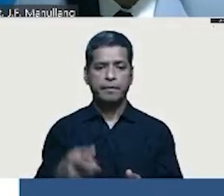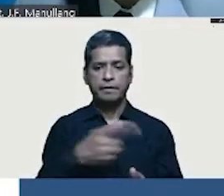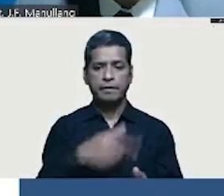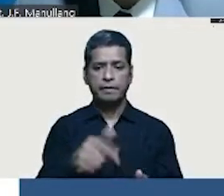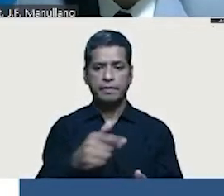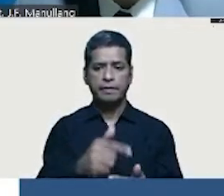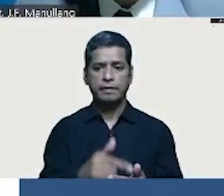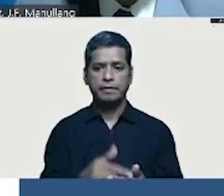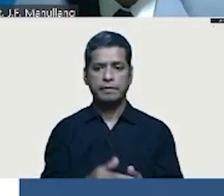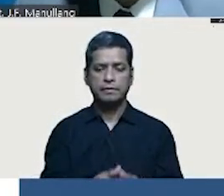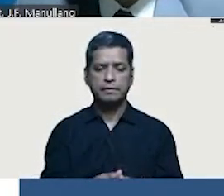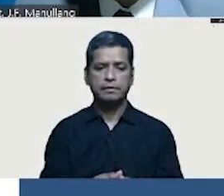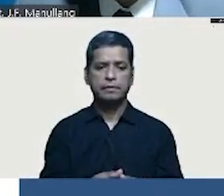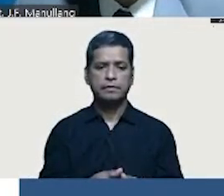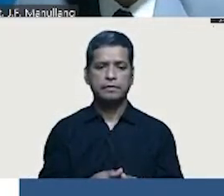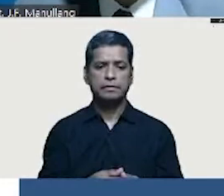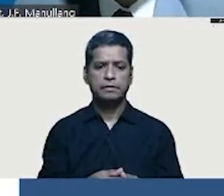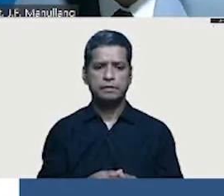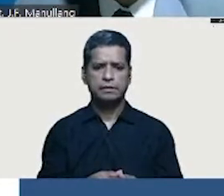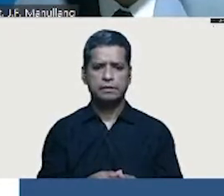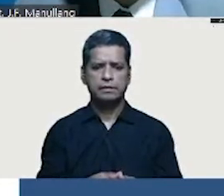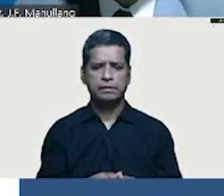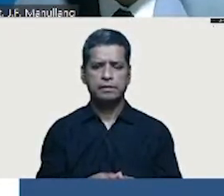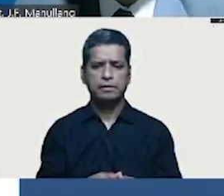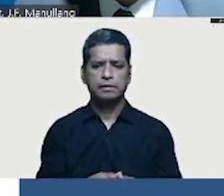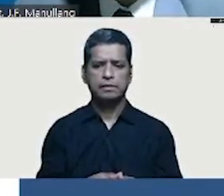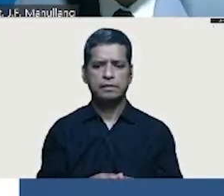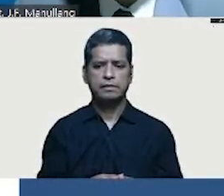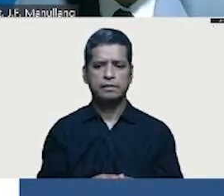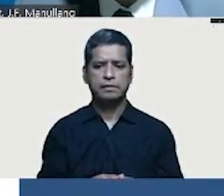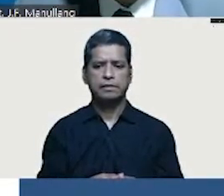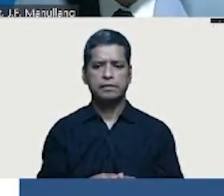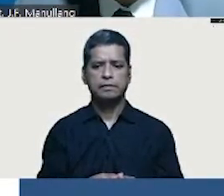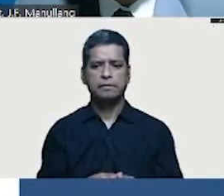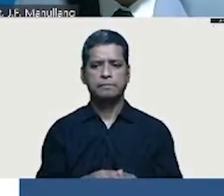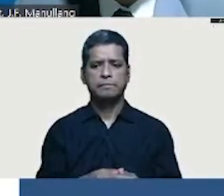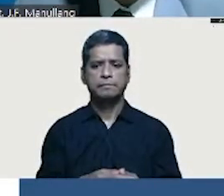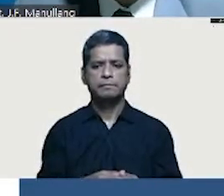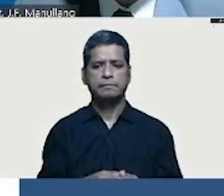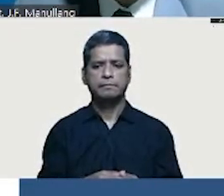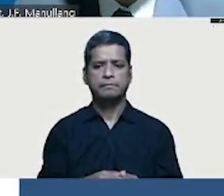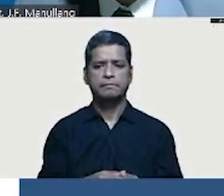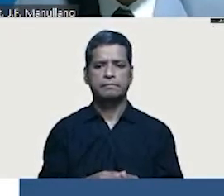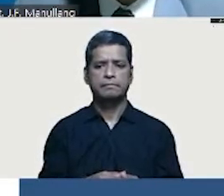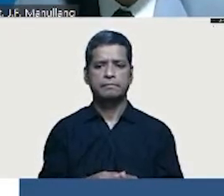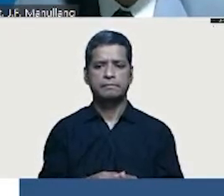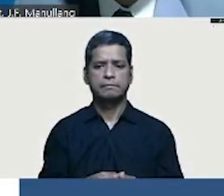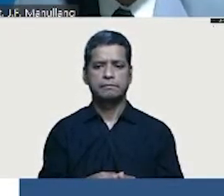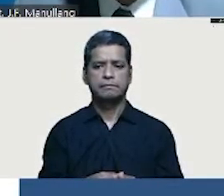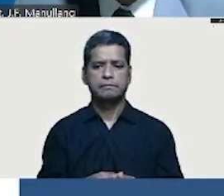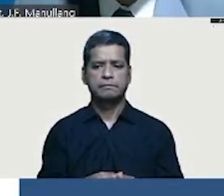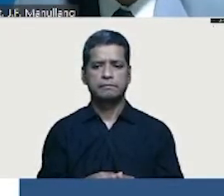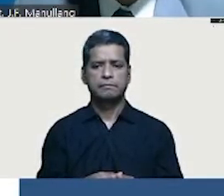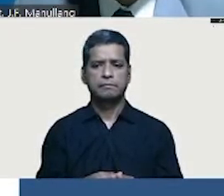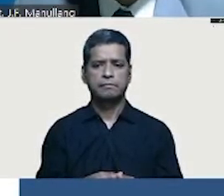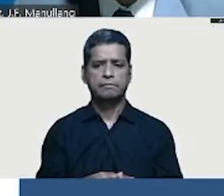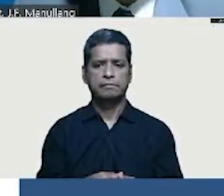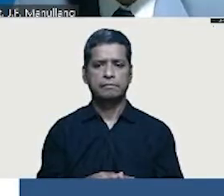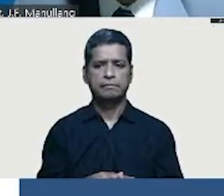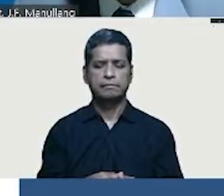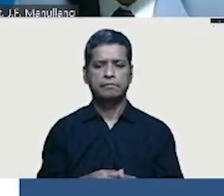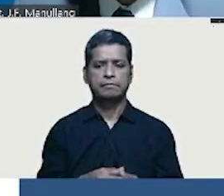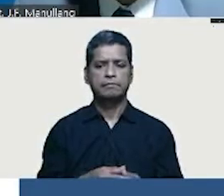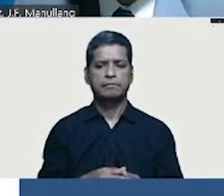juga namanya itu mereka tidak mengalami tidak bisa menikmati kelegaan tetapi mereka